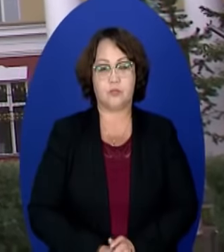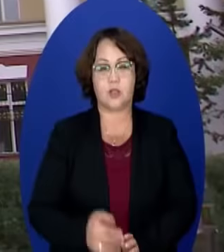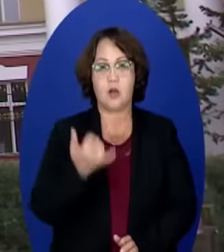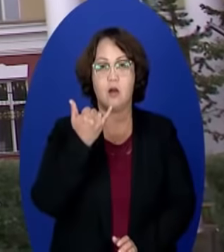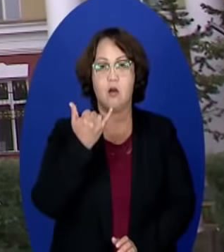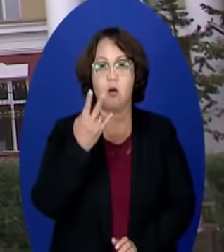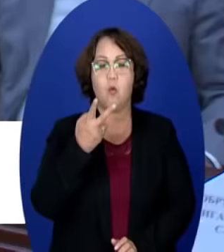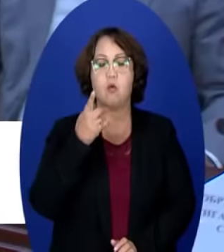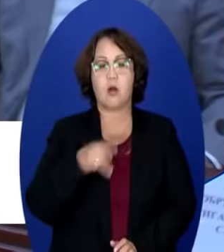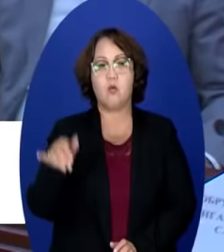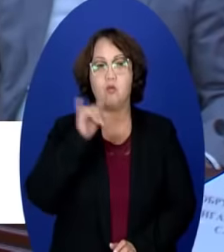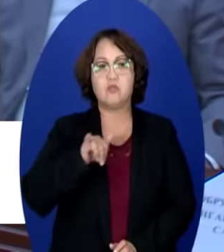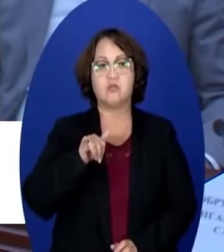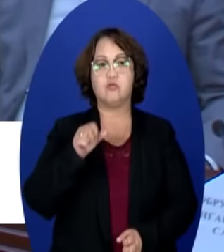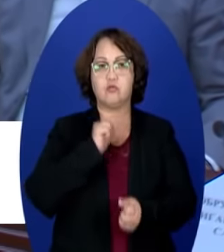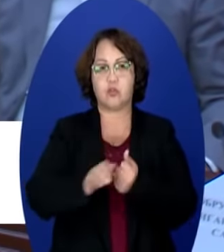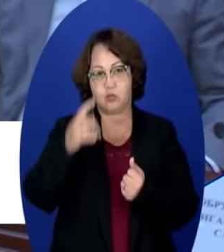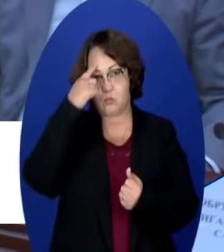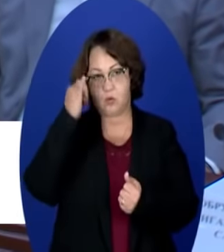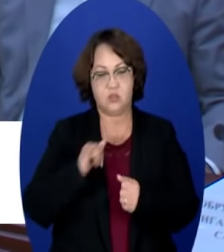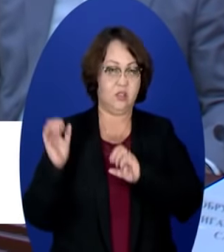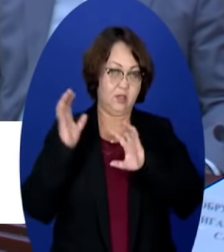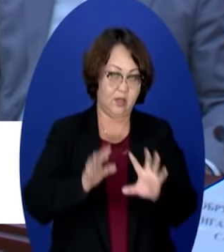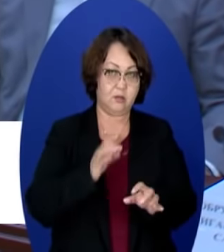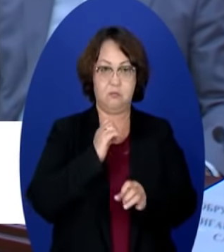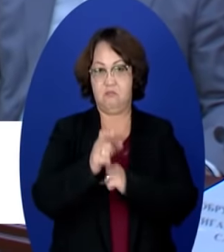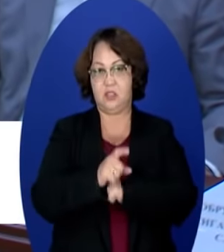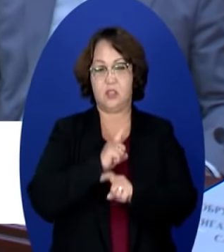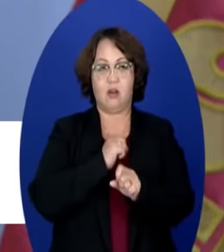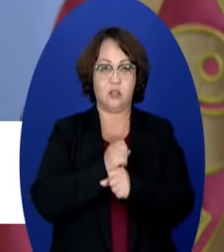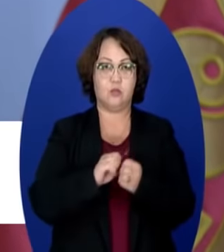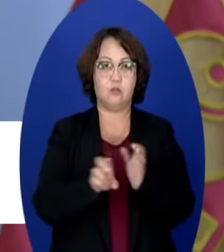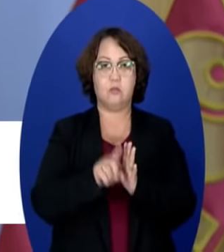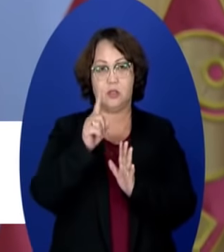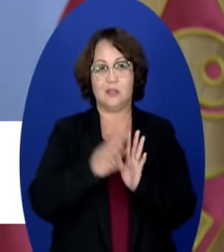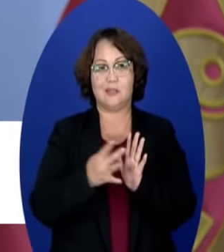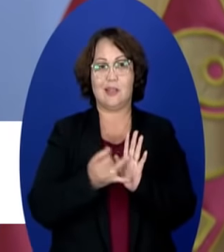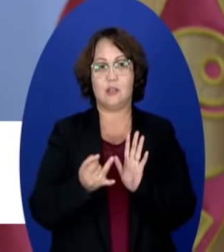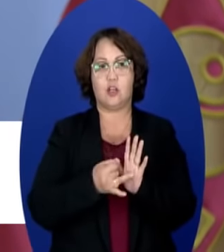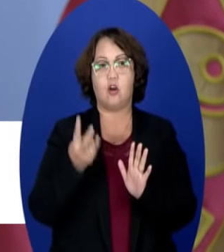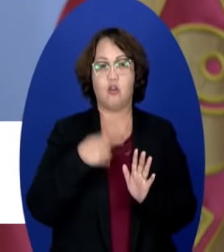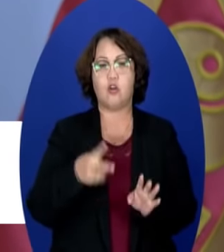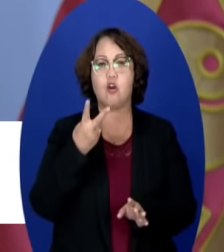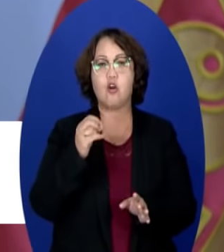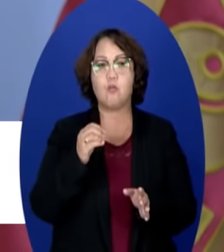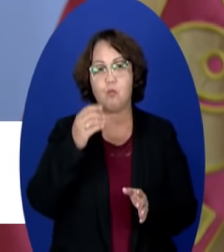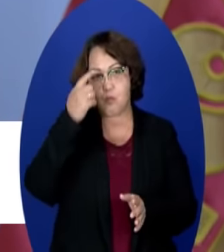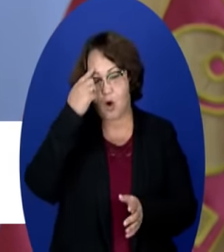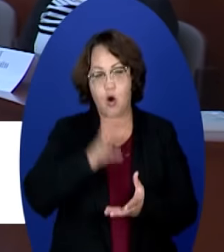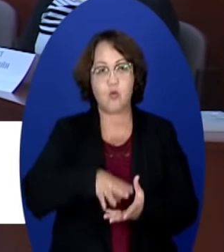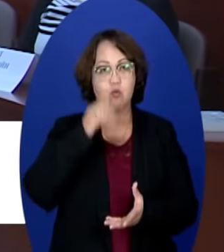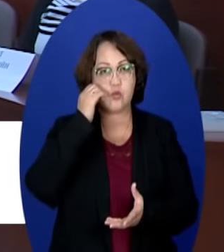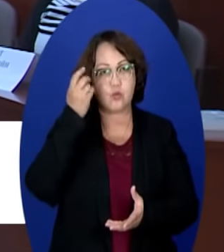Өнгөр улсад төгсөгчд эх орондоо ирээд мэрэгчлэрээ ажиллах боломж их байдаг. 1977 онд гэхэд тус улсад ердөө 20 мөнгөл оюутан суралцаж байсан